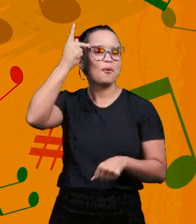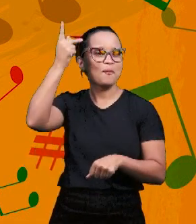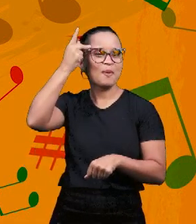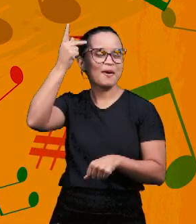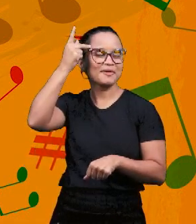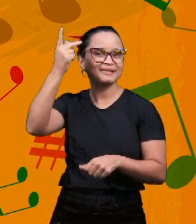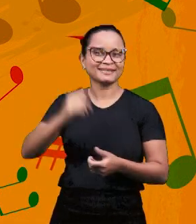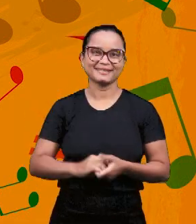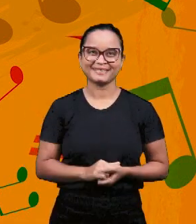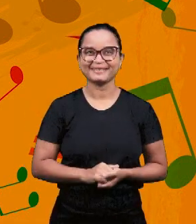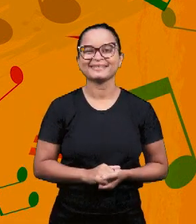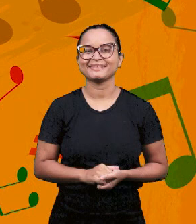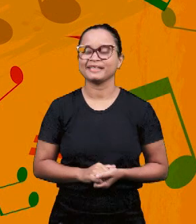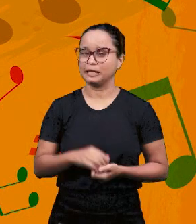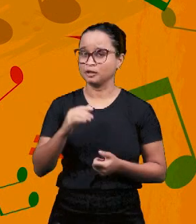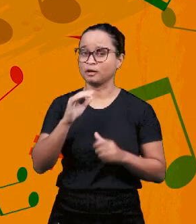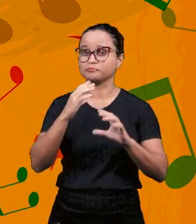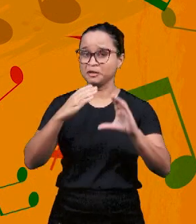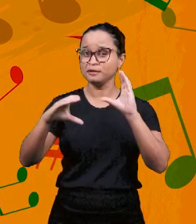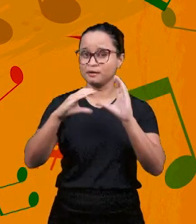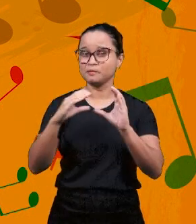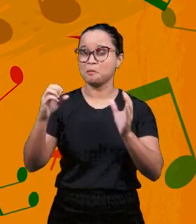Paulo.